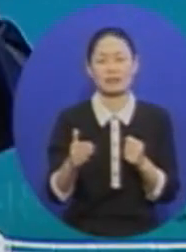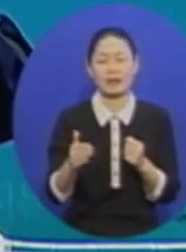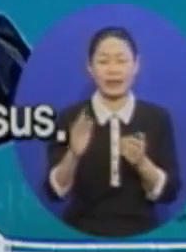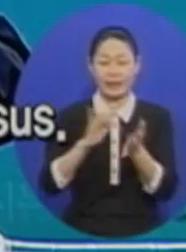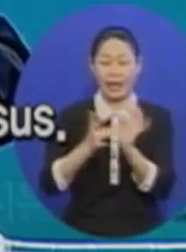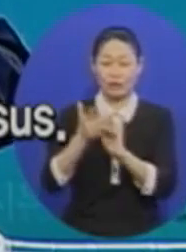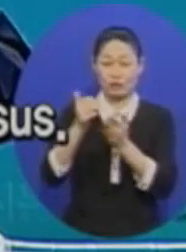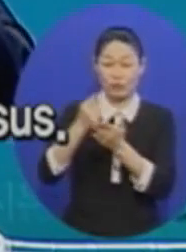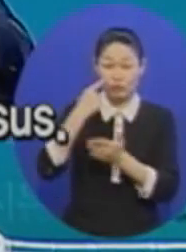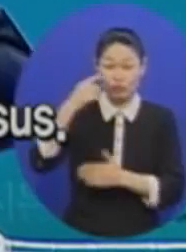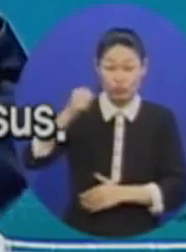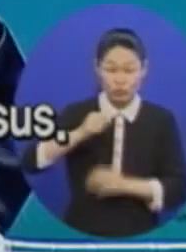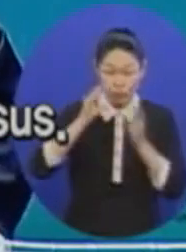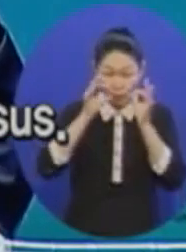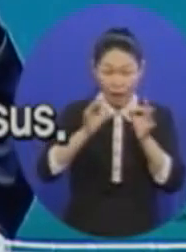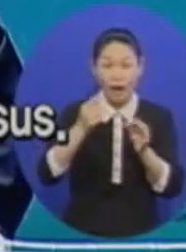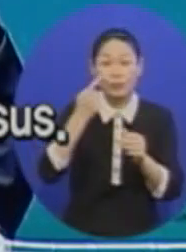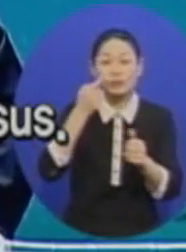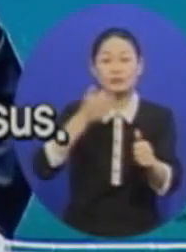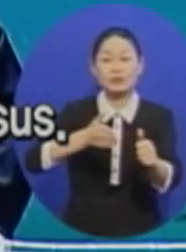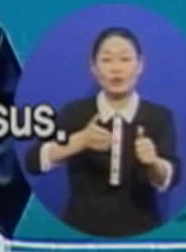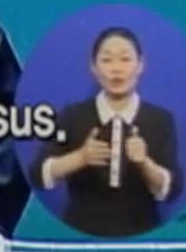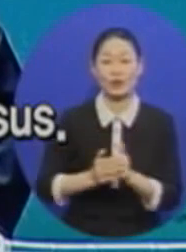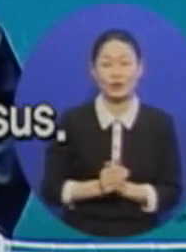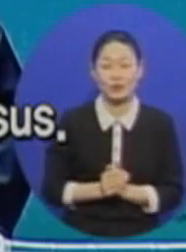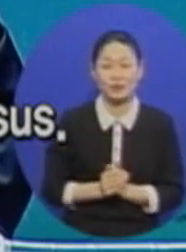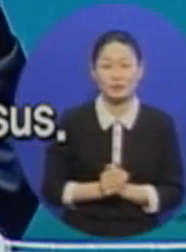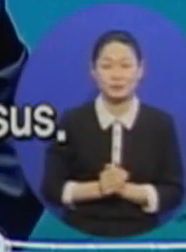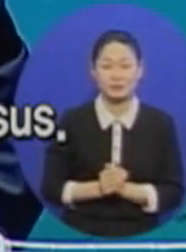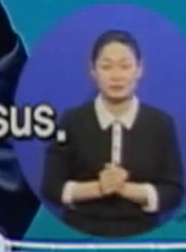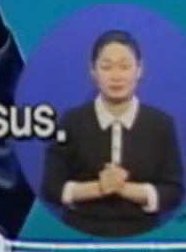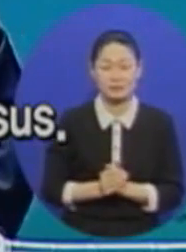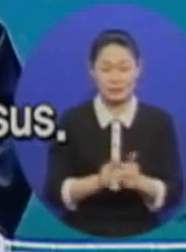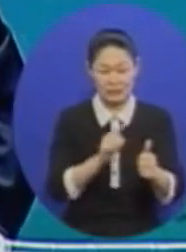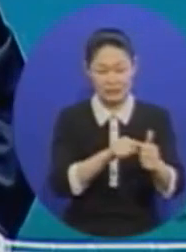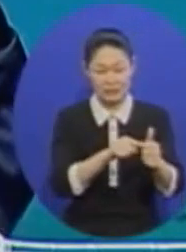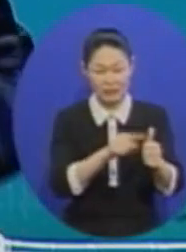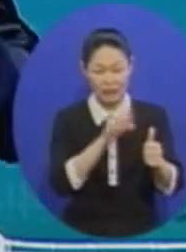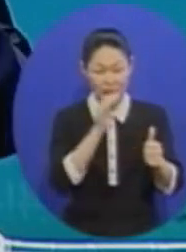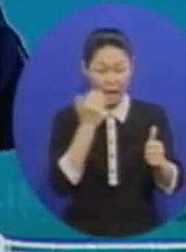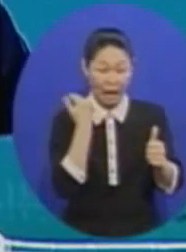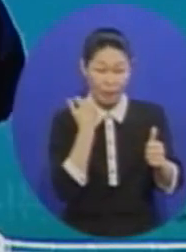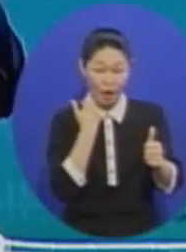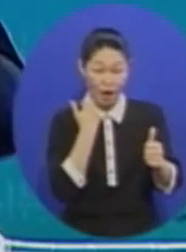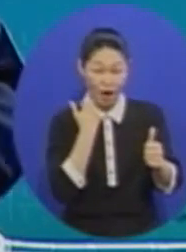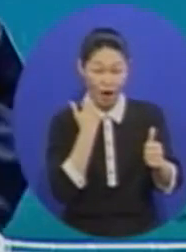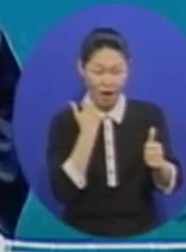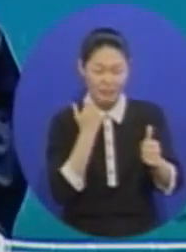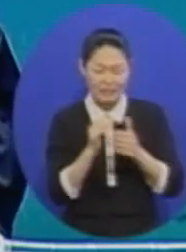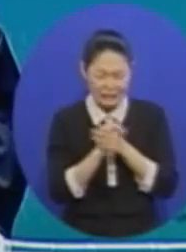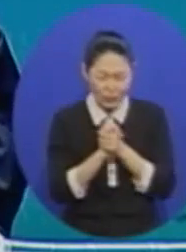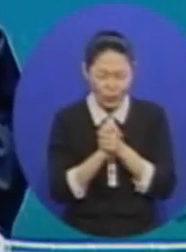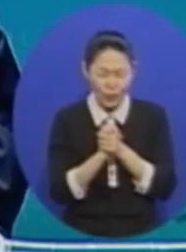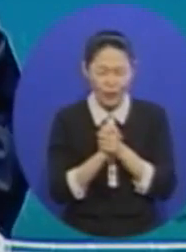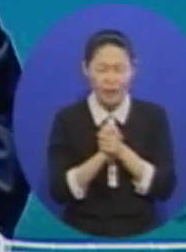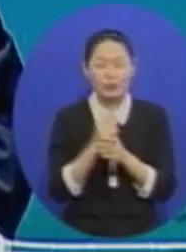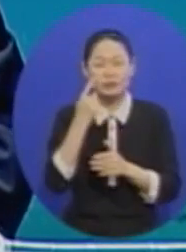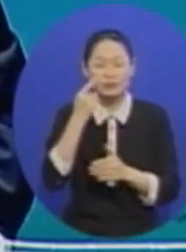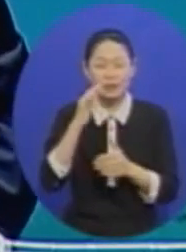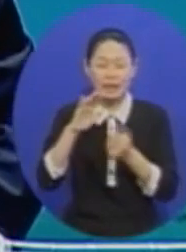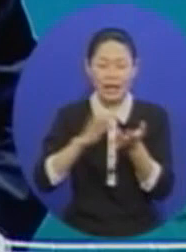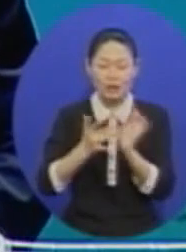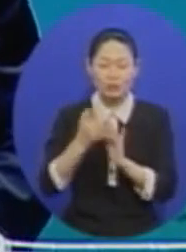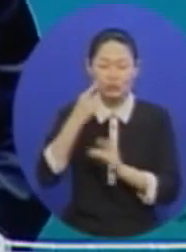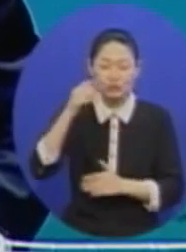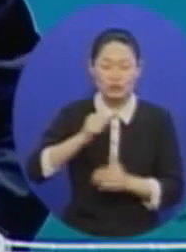예수님의 눈으로 한번 보세요 그 사람을 안 보이면 기도하세요 예수님의 눈으로 보게 해달라고 그 사람을